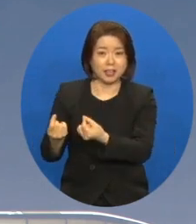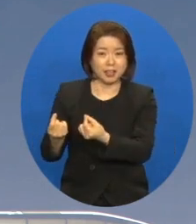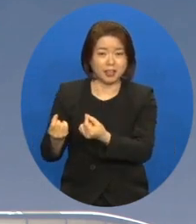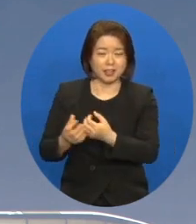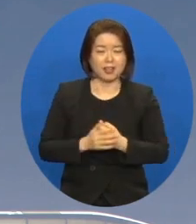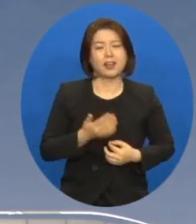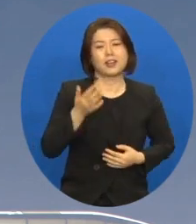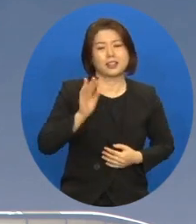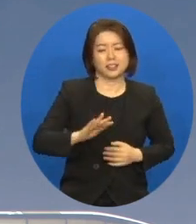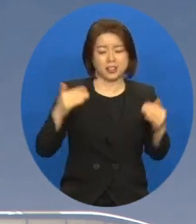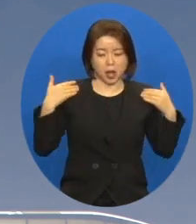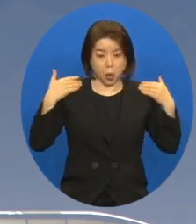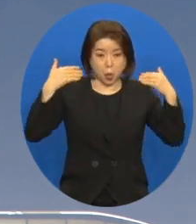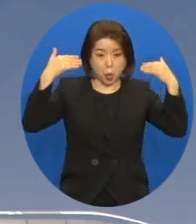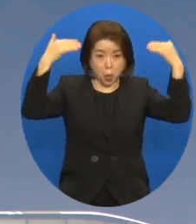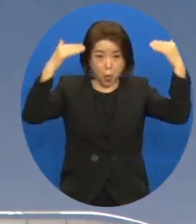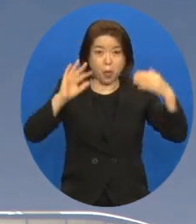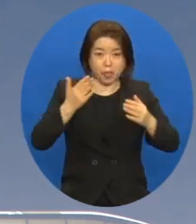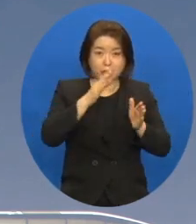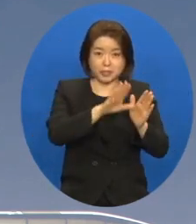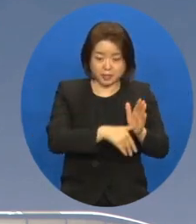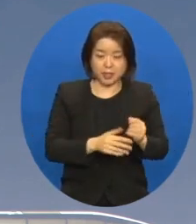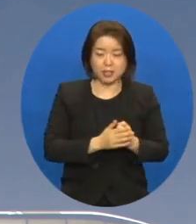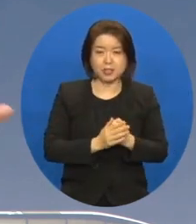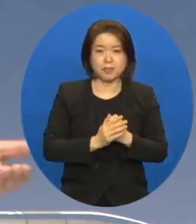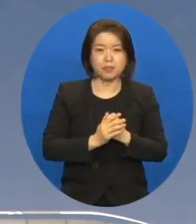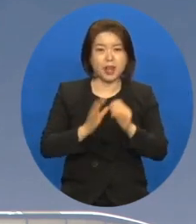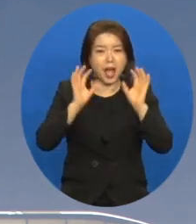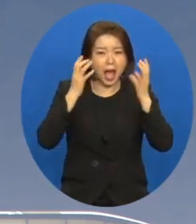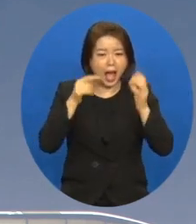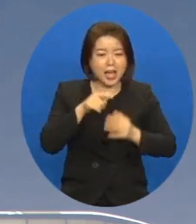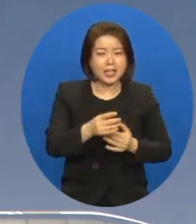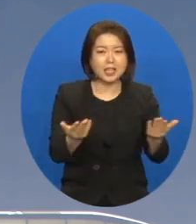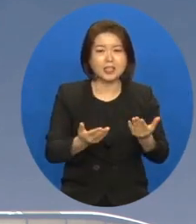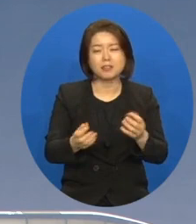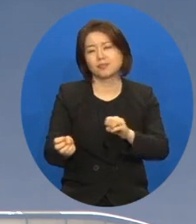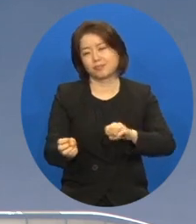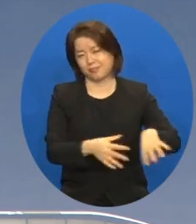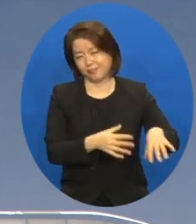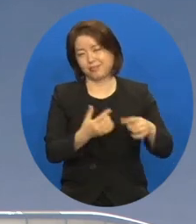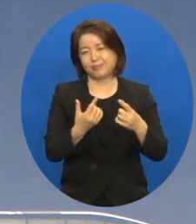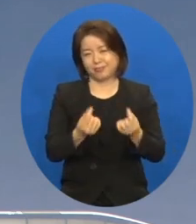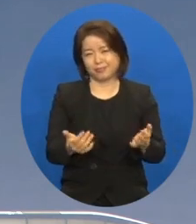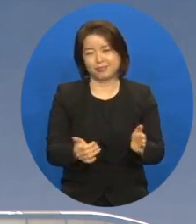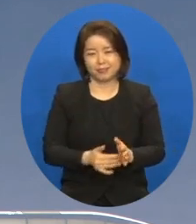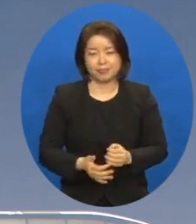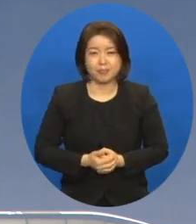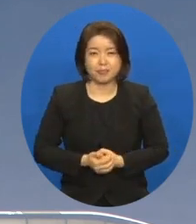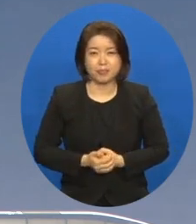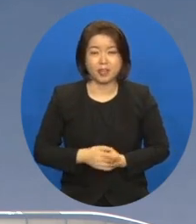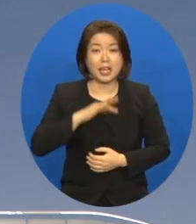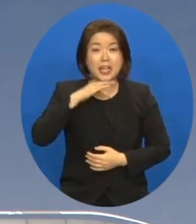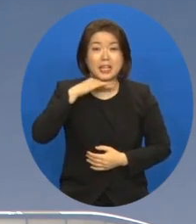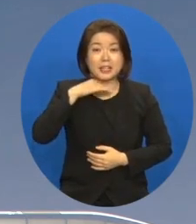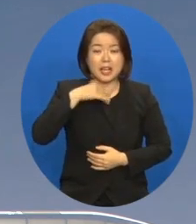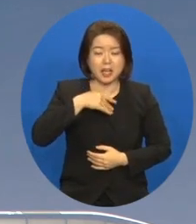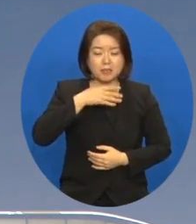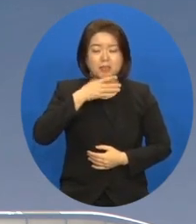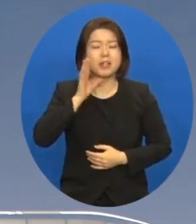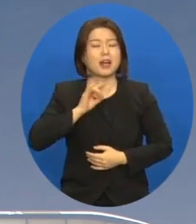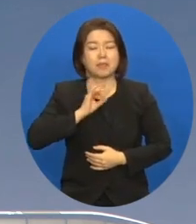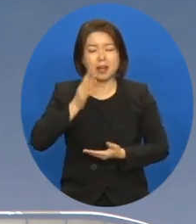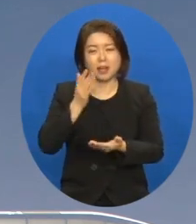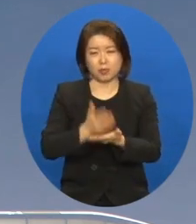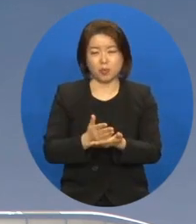같았습니다. 그러나 어른이 되어서는 어린아이의 일을 버렸습니다. 여러분, 나이만 먹지